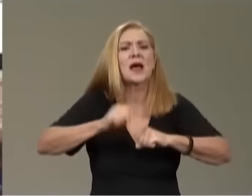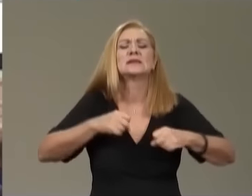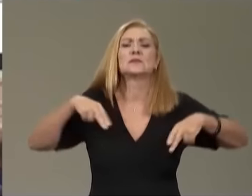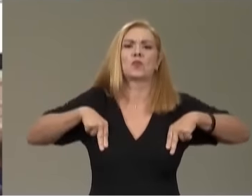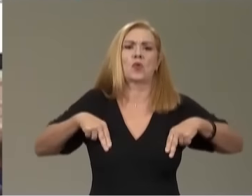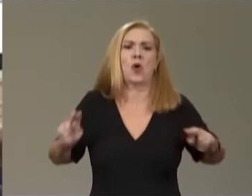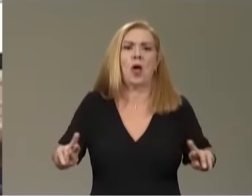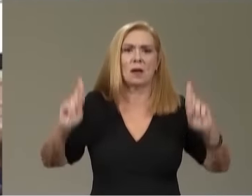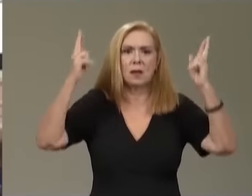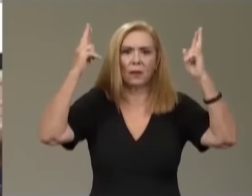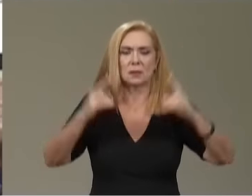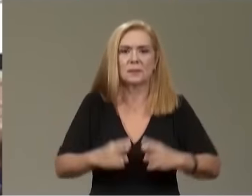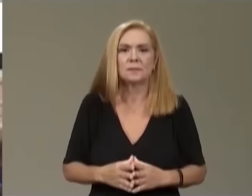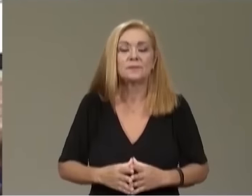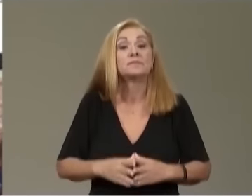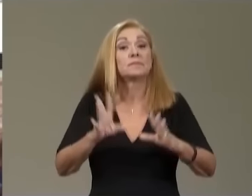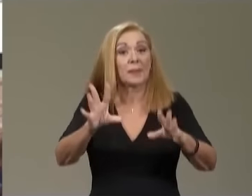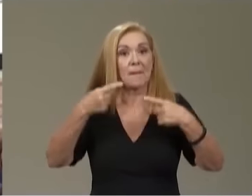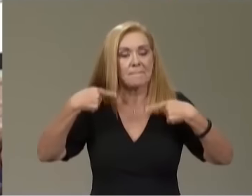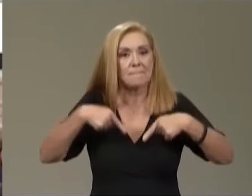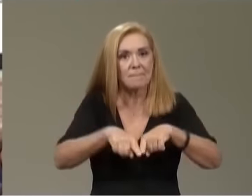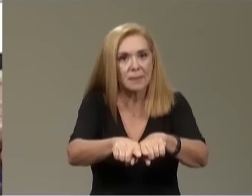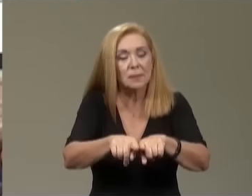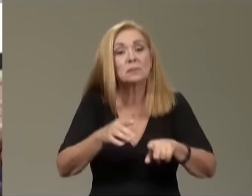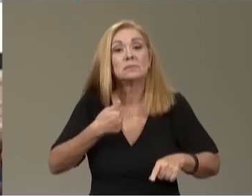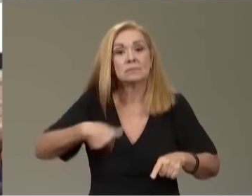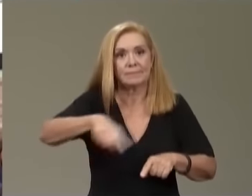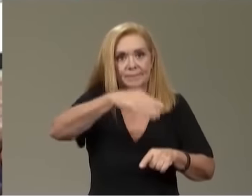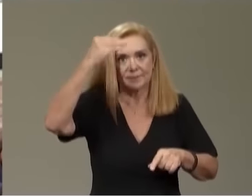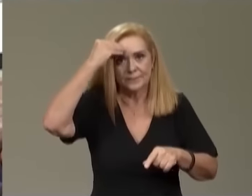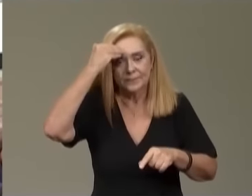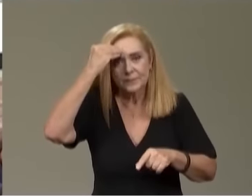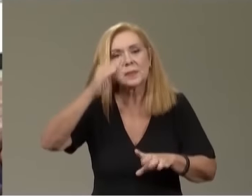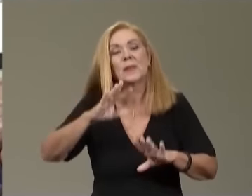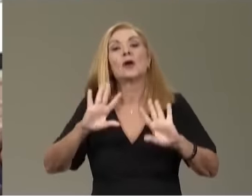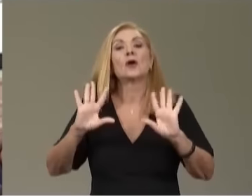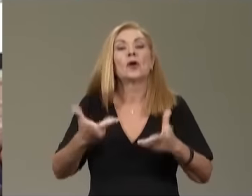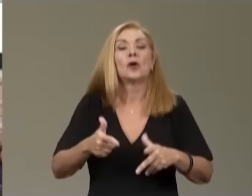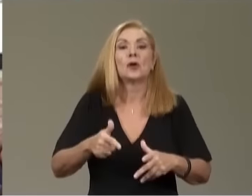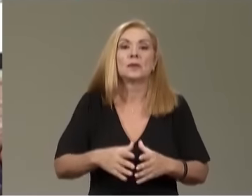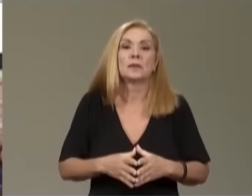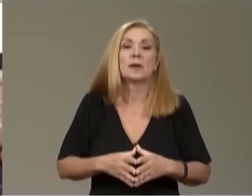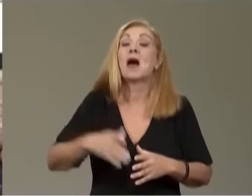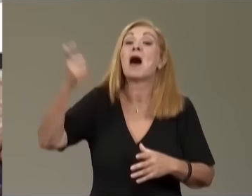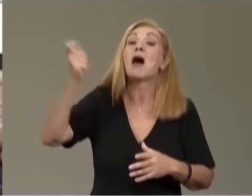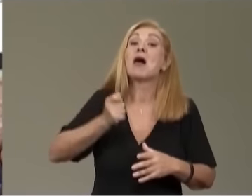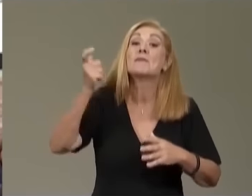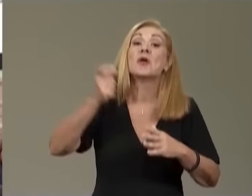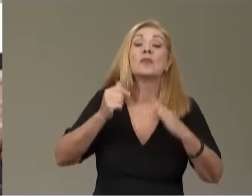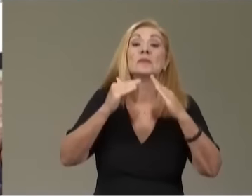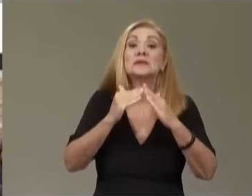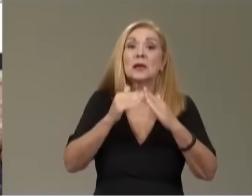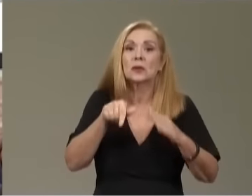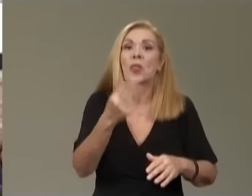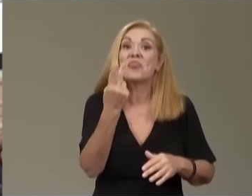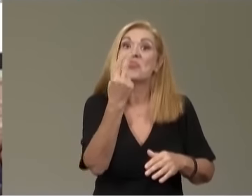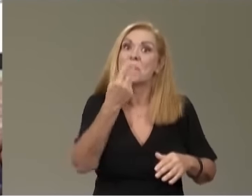Ενέργειας. Παράλληλα, θέλω να θυμίσω ότι το επίδομα στέγης έχει ουσιαστικά